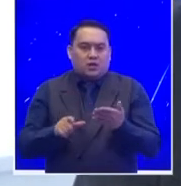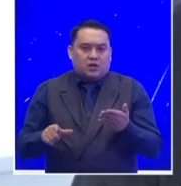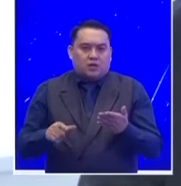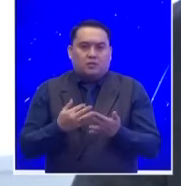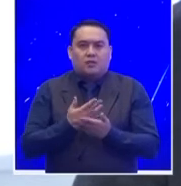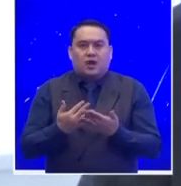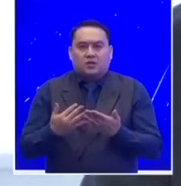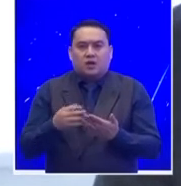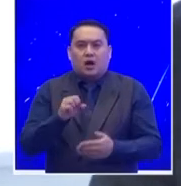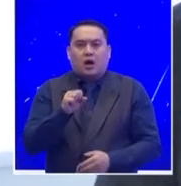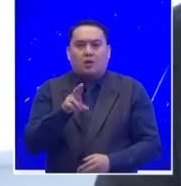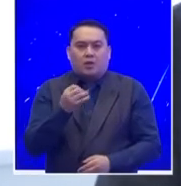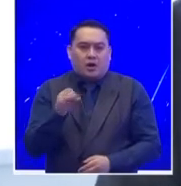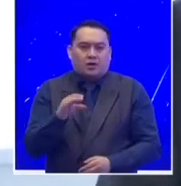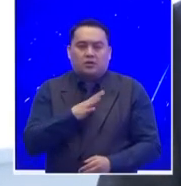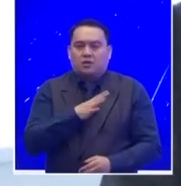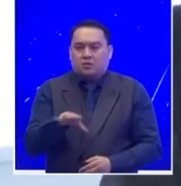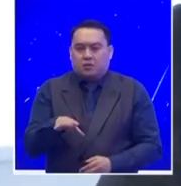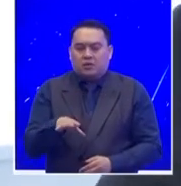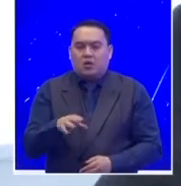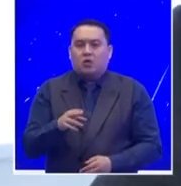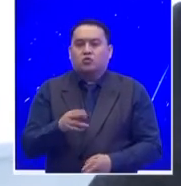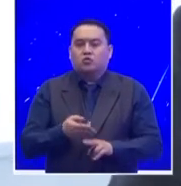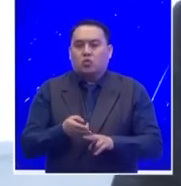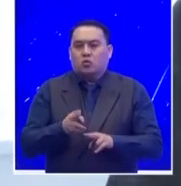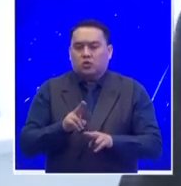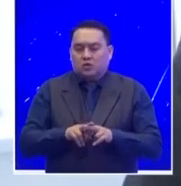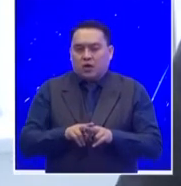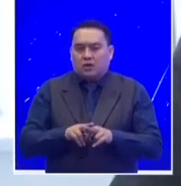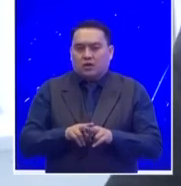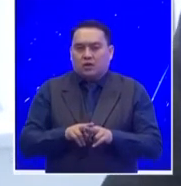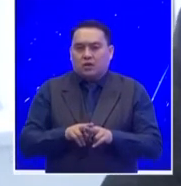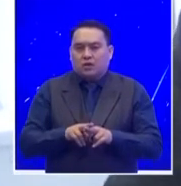біразы Абайдық болмай шыққан. Сондықтан жаңағы